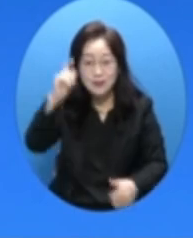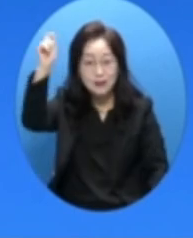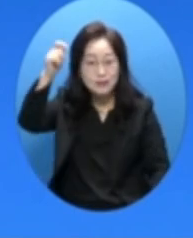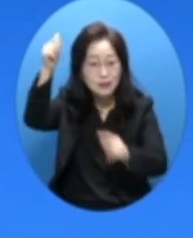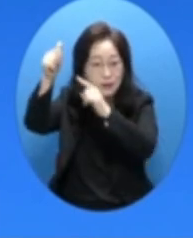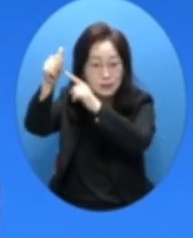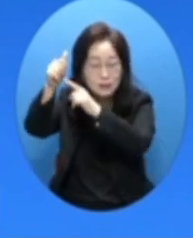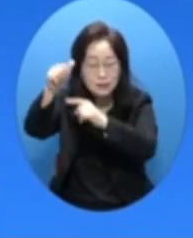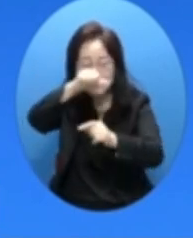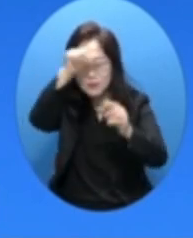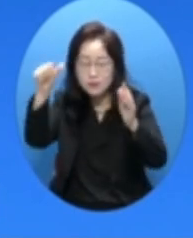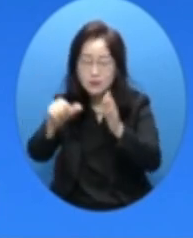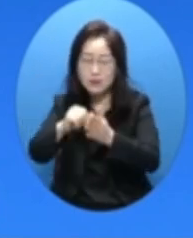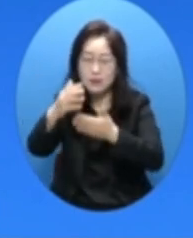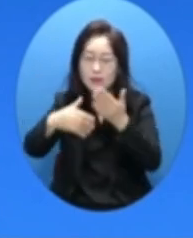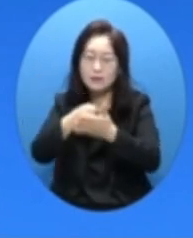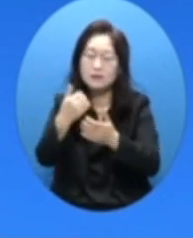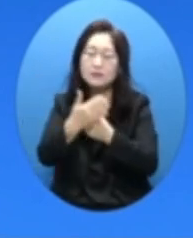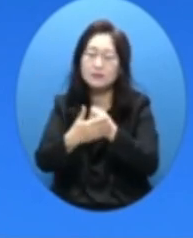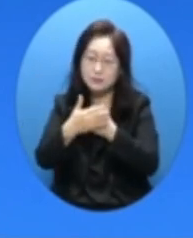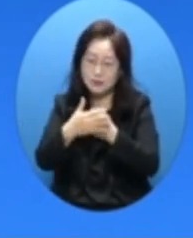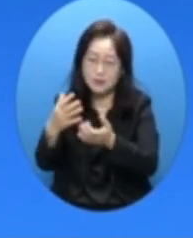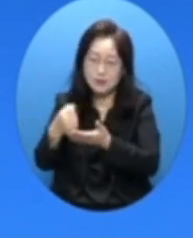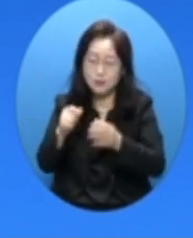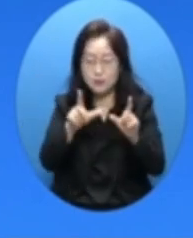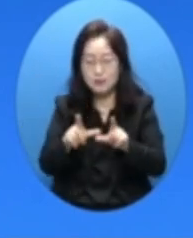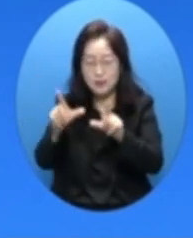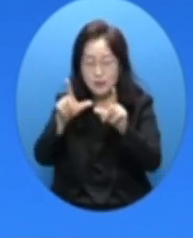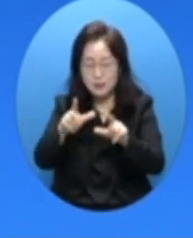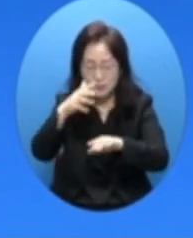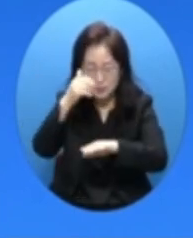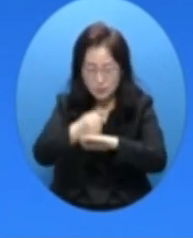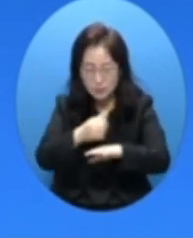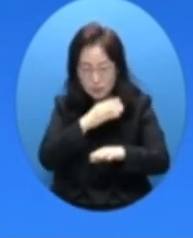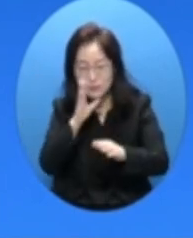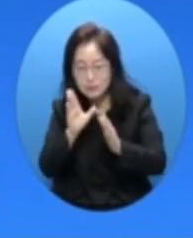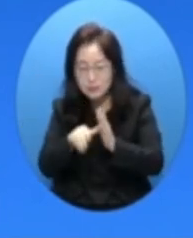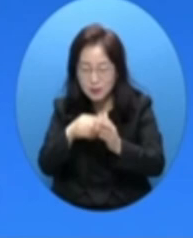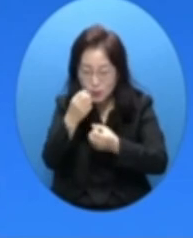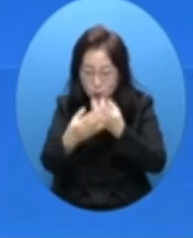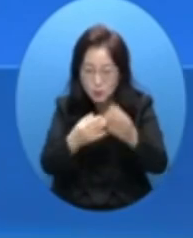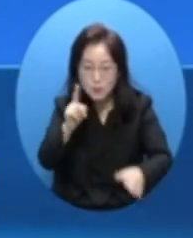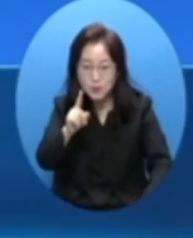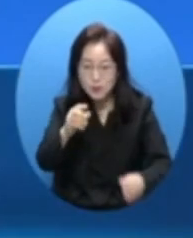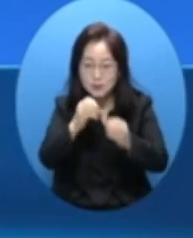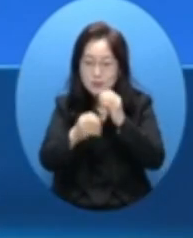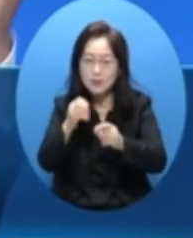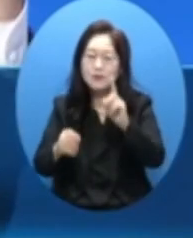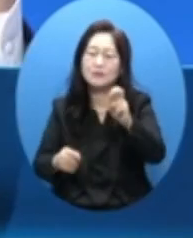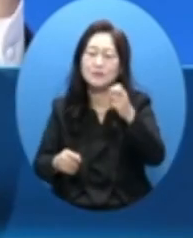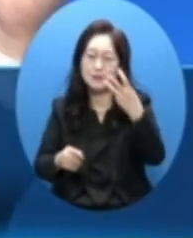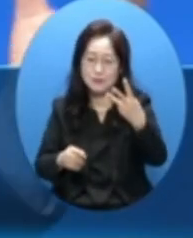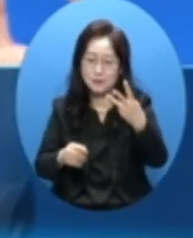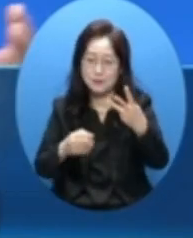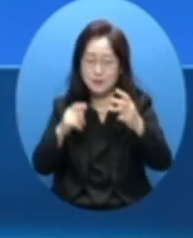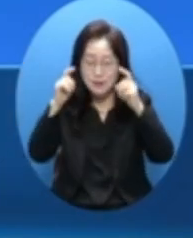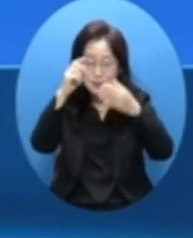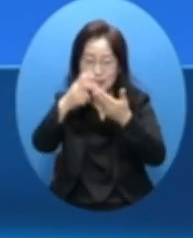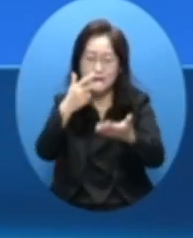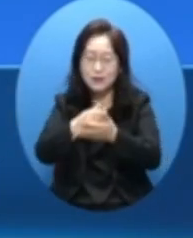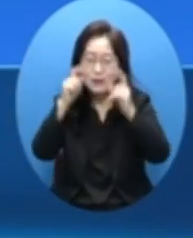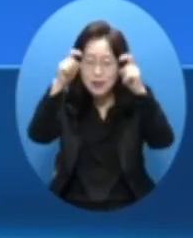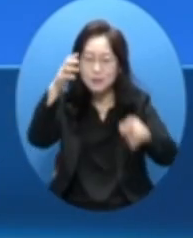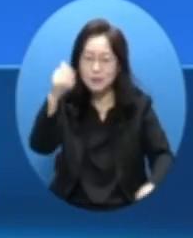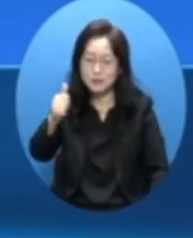한 평생 하나님의 가운데 살고 그 일생을 뒤돌아보면서 고백할 그 시가 시편 23편입니다 야훼는 나의 목자시니